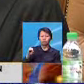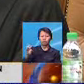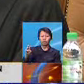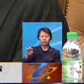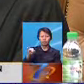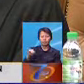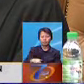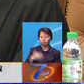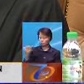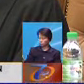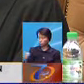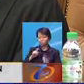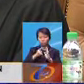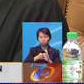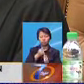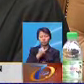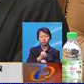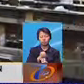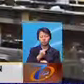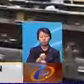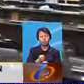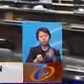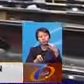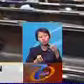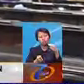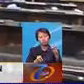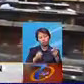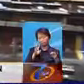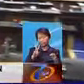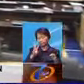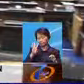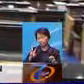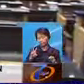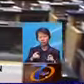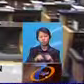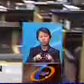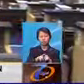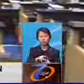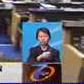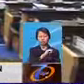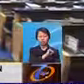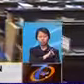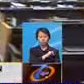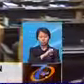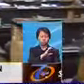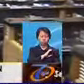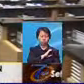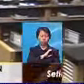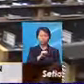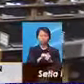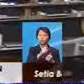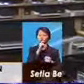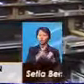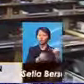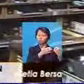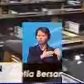Tan Sri Abu Zahar memulakan kariernya pada 1964 sebagai inspektor polis dengan jawatan